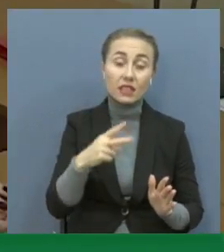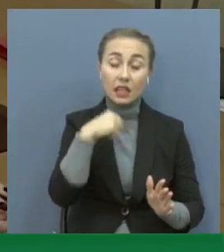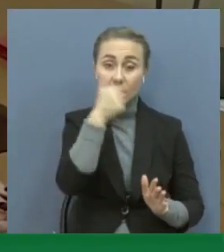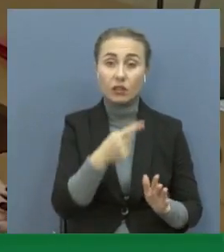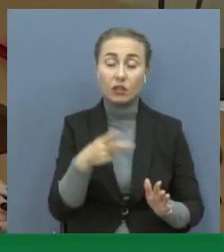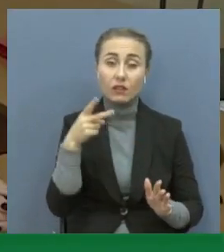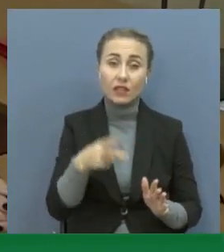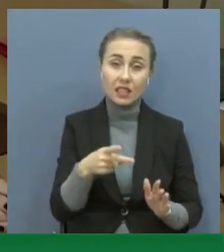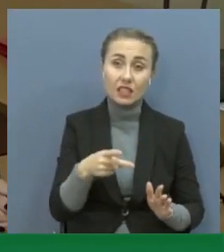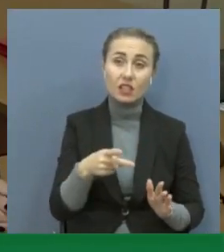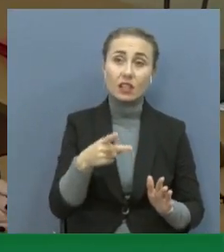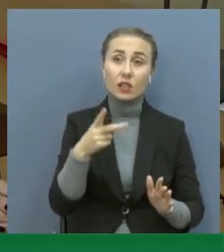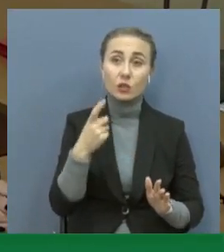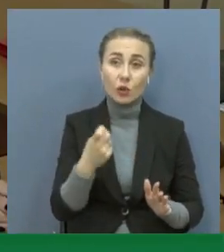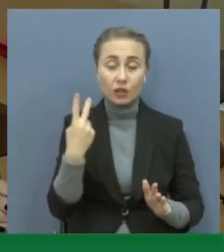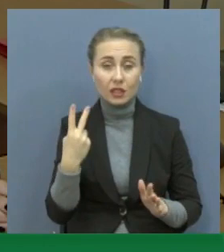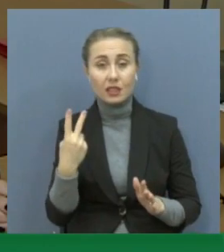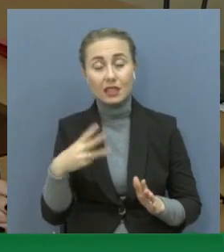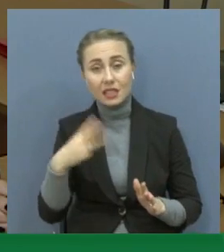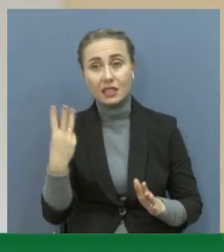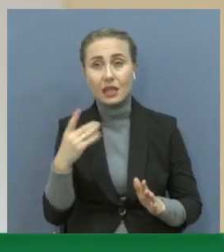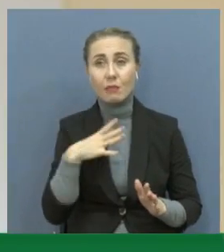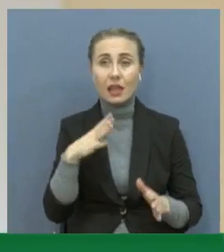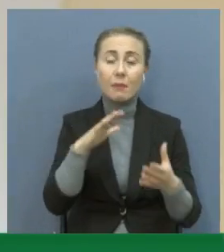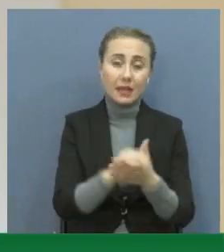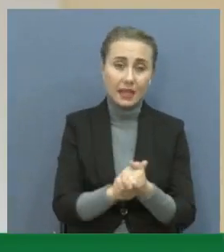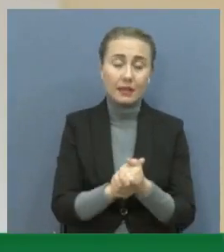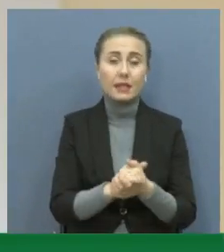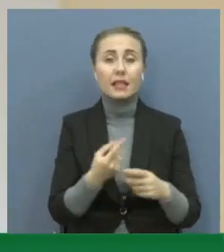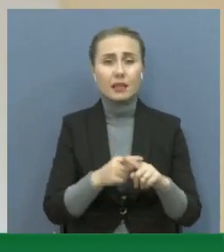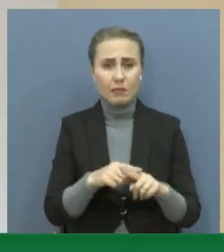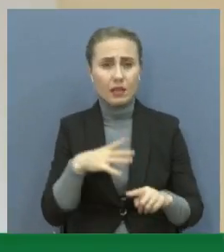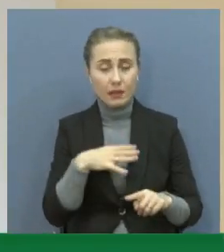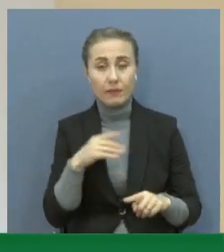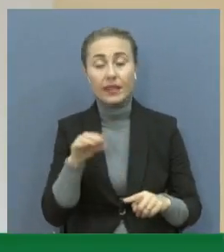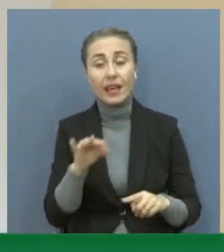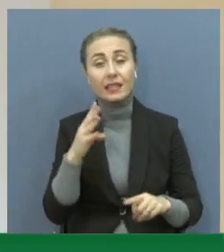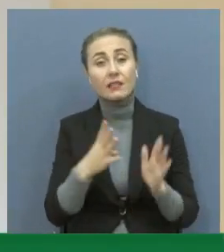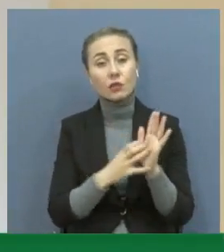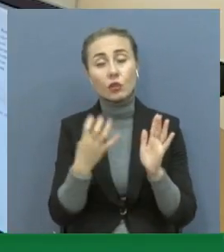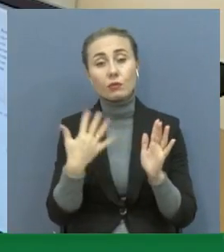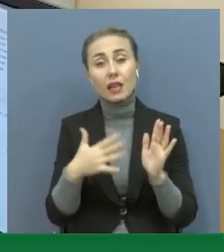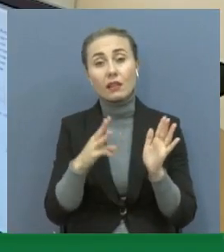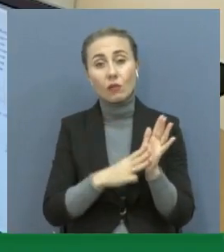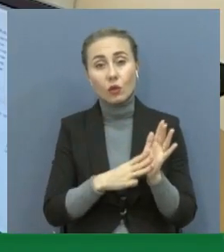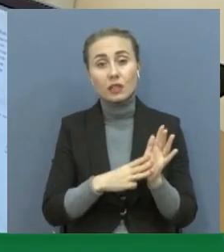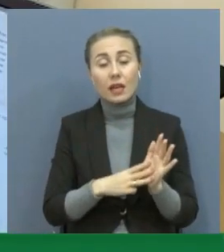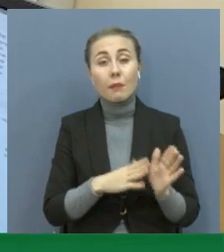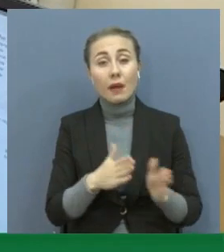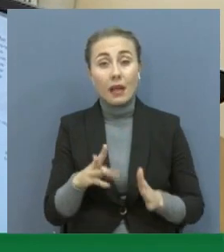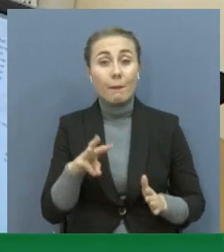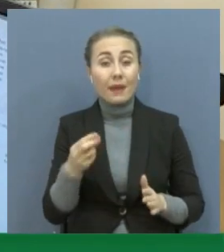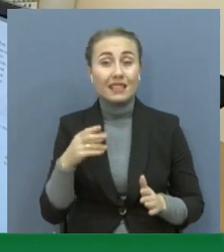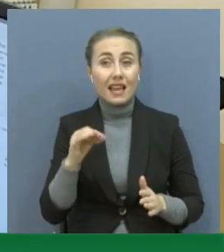года 2133 дела были завершены с применением примирительных процедур, из них 958 в порядке